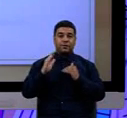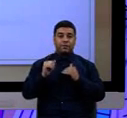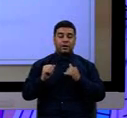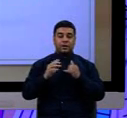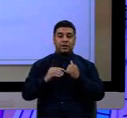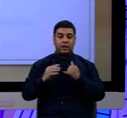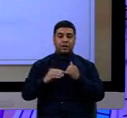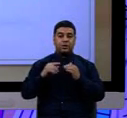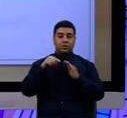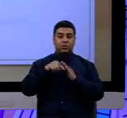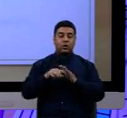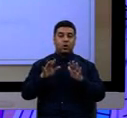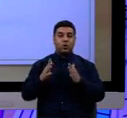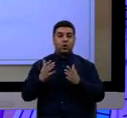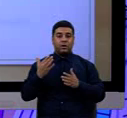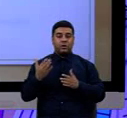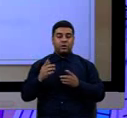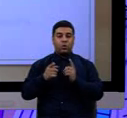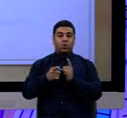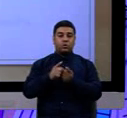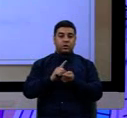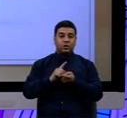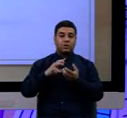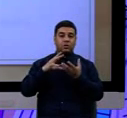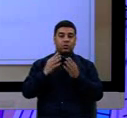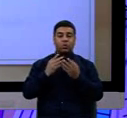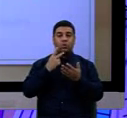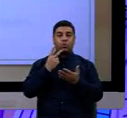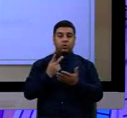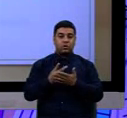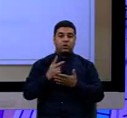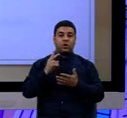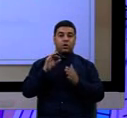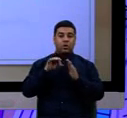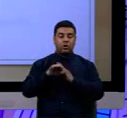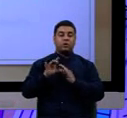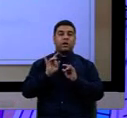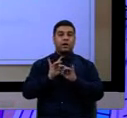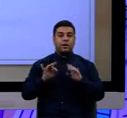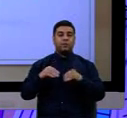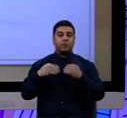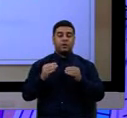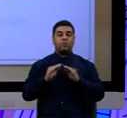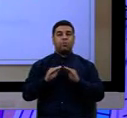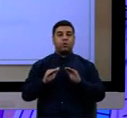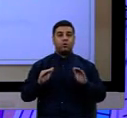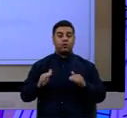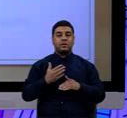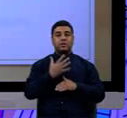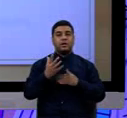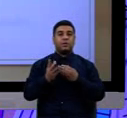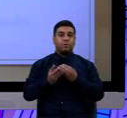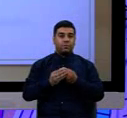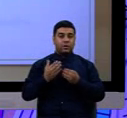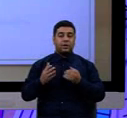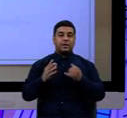Tekisliklarda yer yuzasi holatining o'zgarishiga ta'sir ko'rsatuvchi omillarni ayting. Bolajonlar,